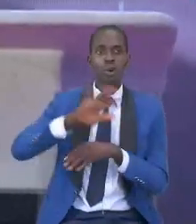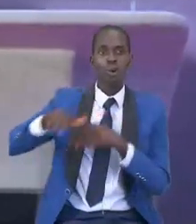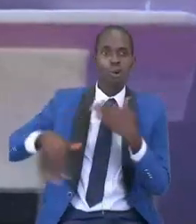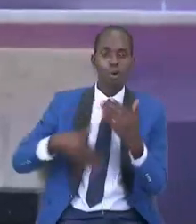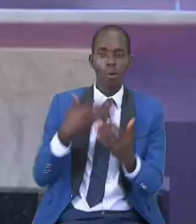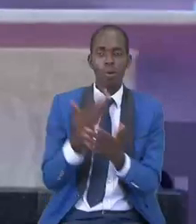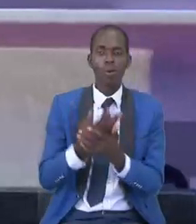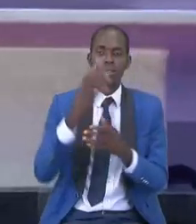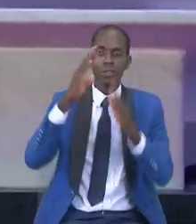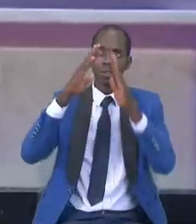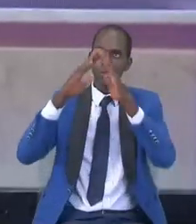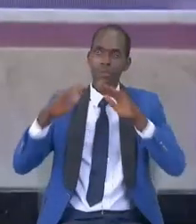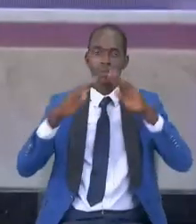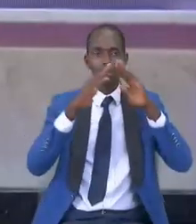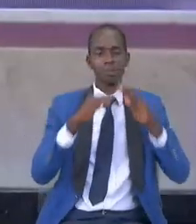villes,